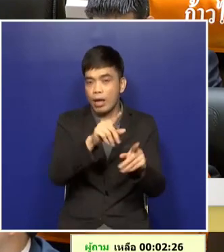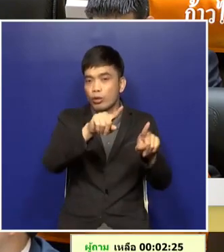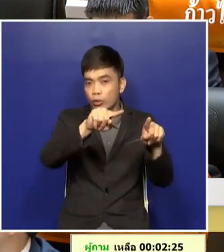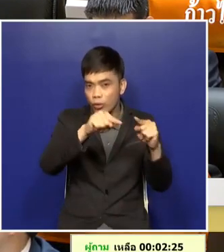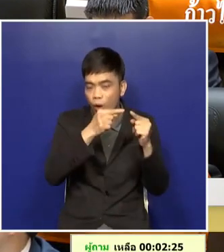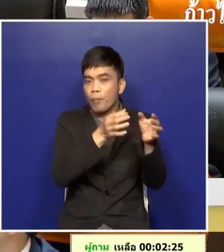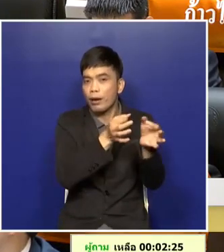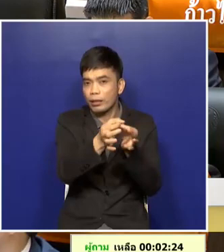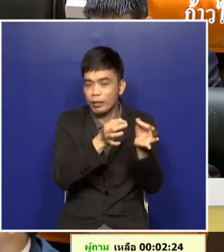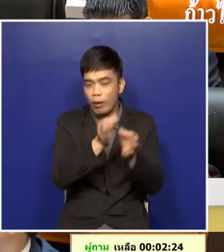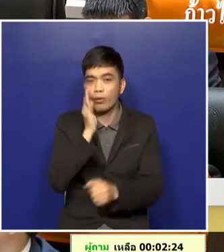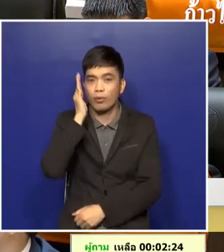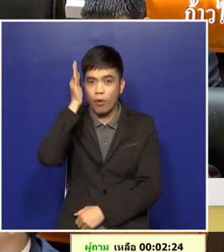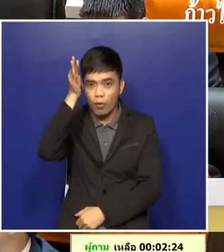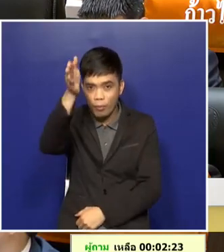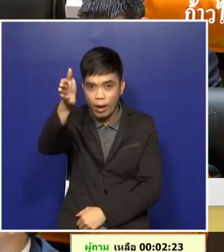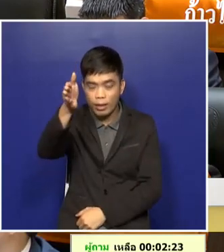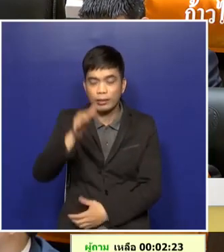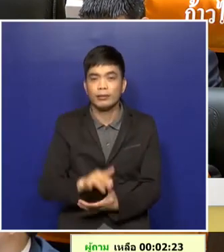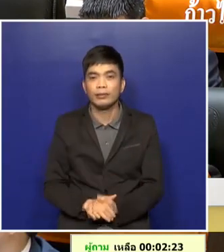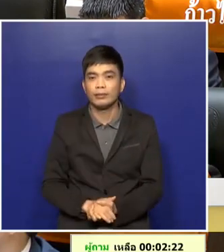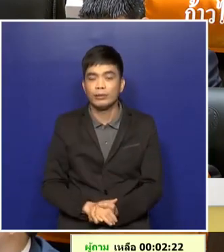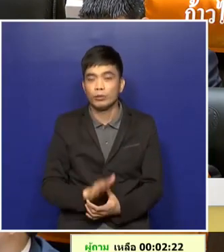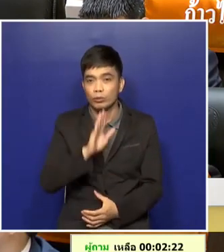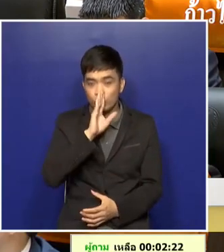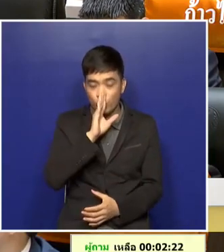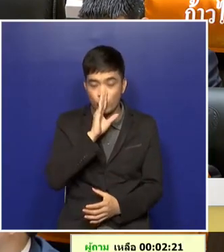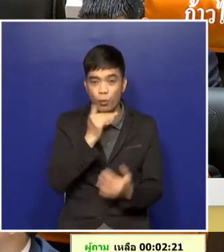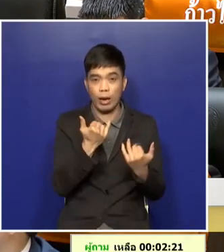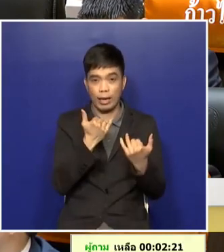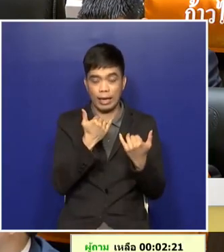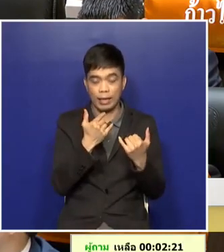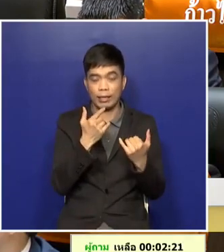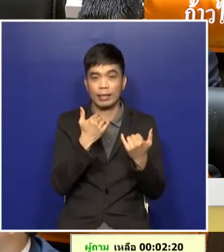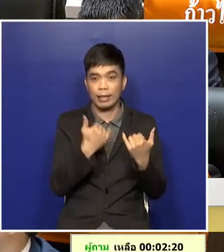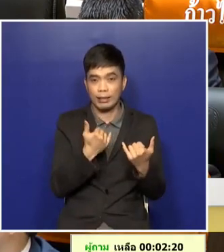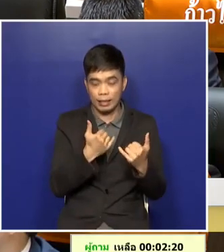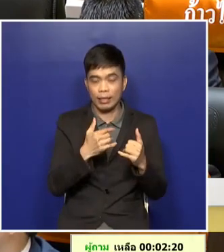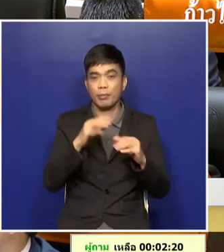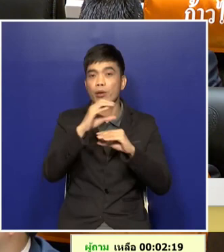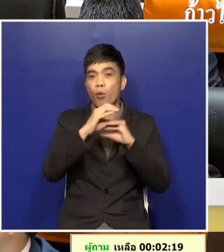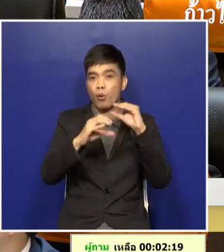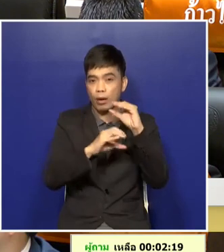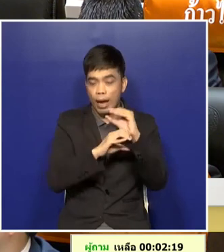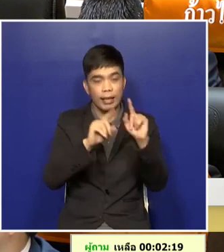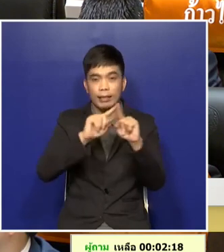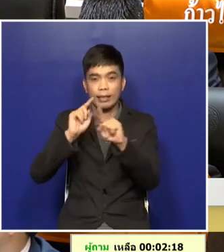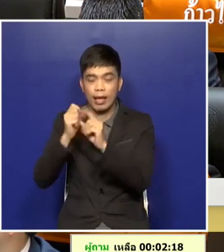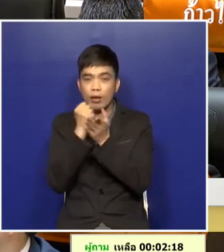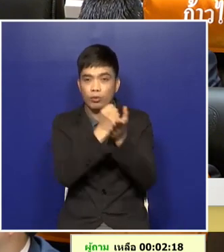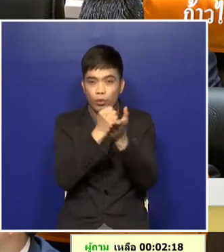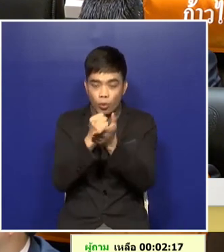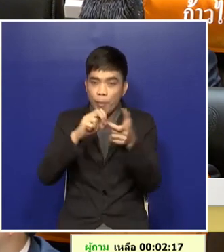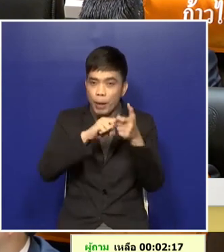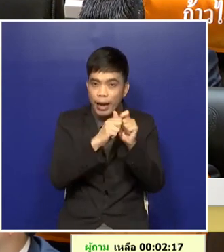หน้าเนี่ยท่านได้เรียนรู้จากการทำมาตรการเยียวยา2ครั้งนี้อย่างไรบ้างแล้วท่านจะปรับปรุง